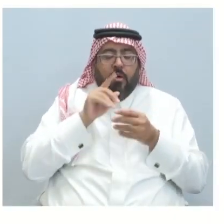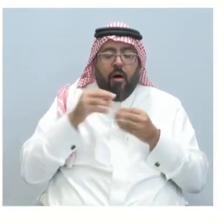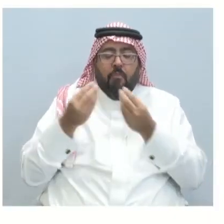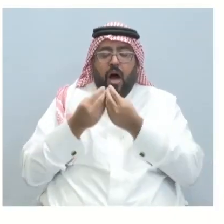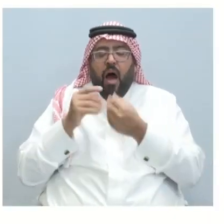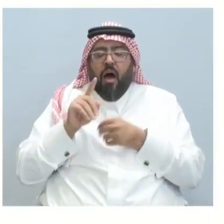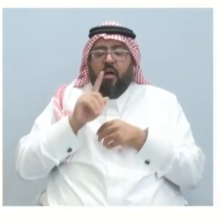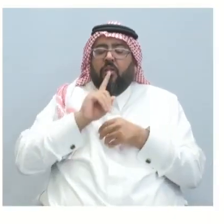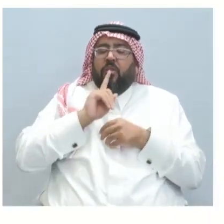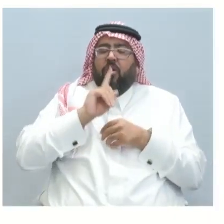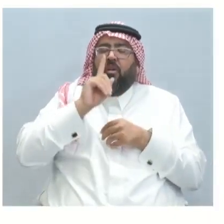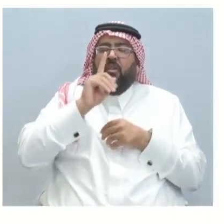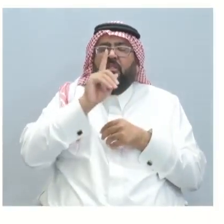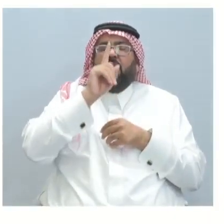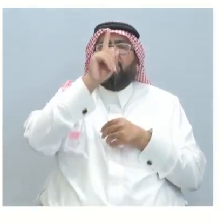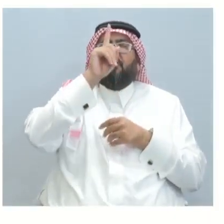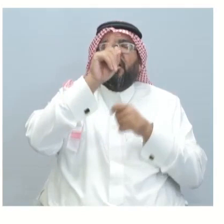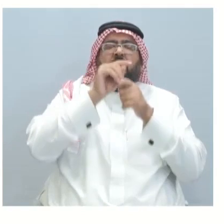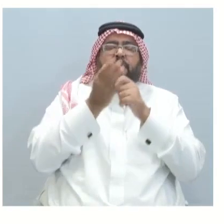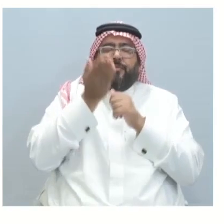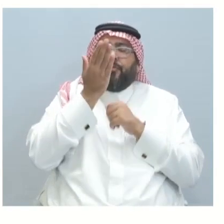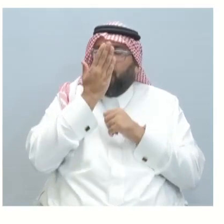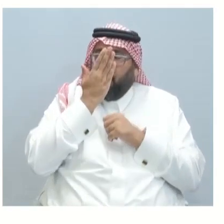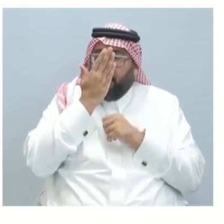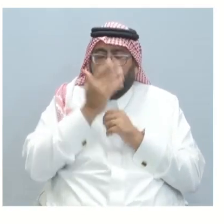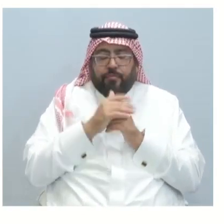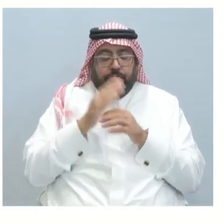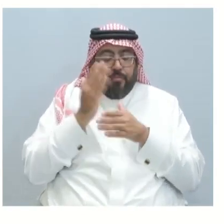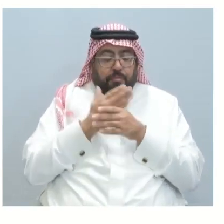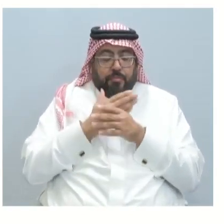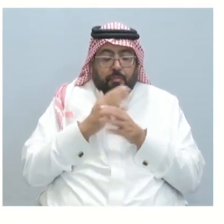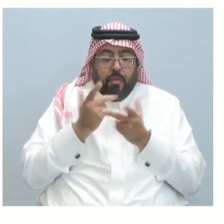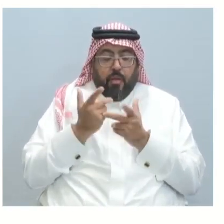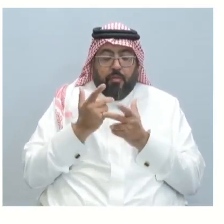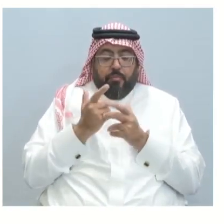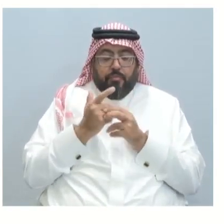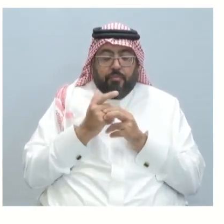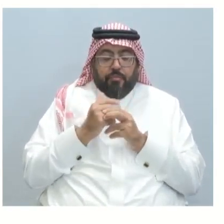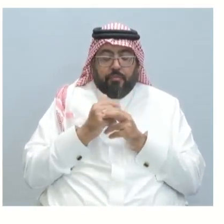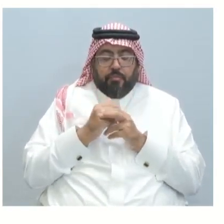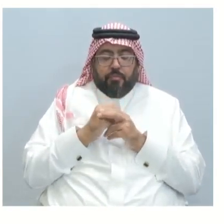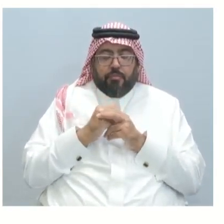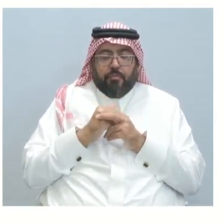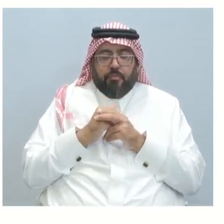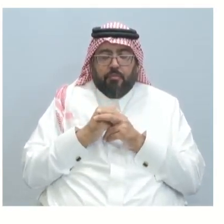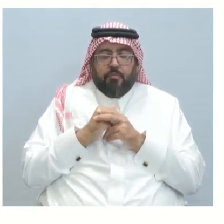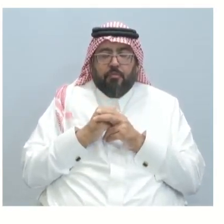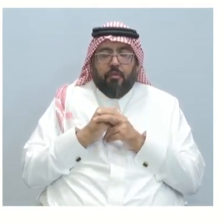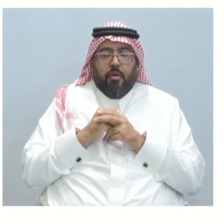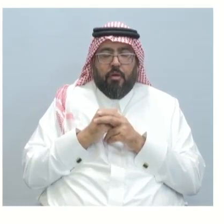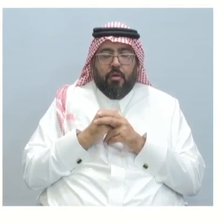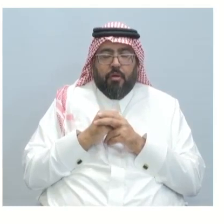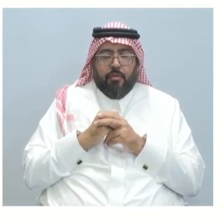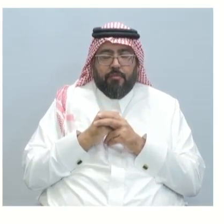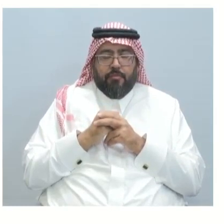وتوحيد الله وعبادته ما السبب لماذا احسنتم